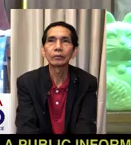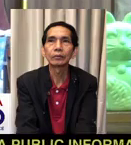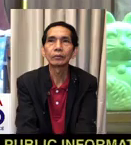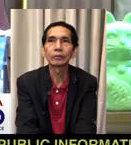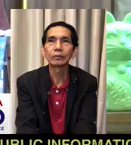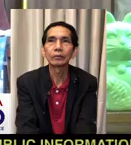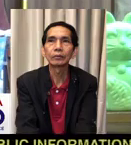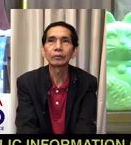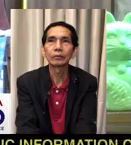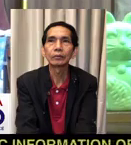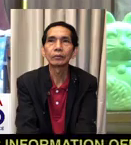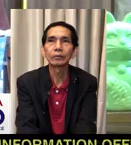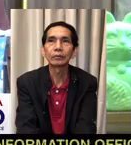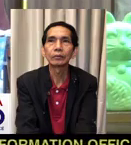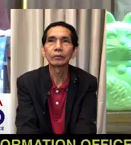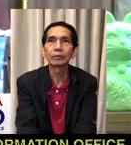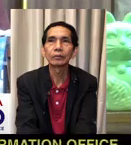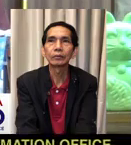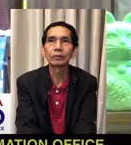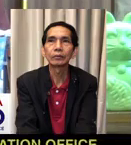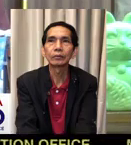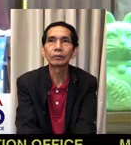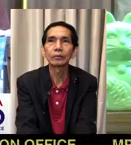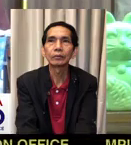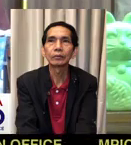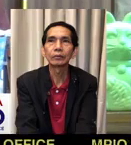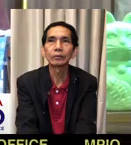simbolo ng puso ba? O pagmamahalan.